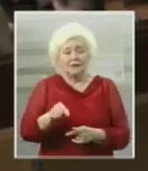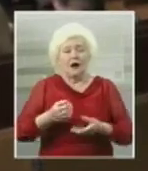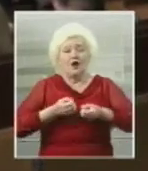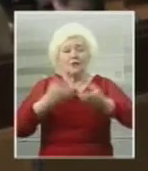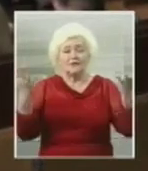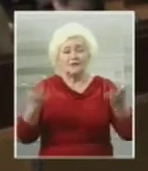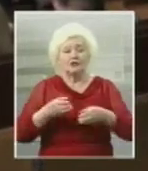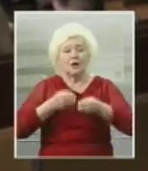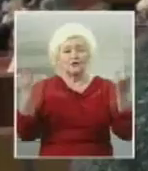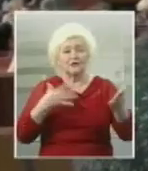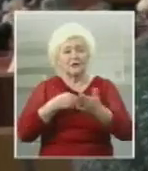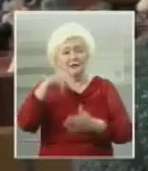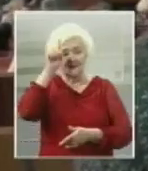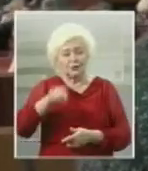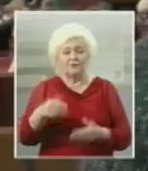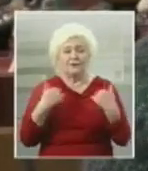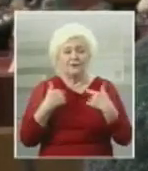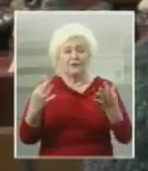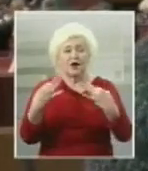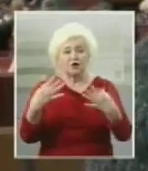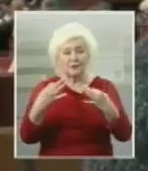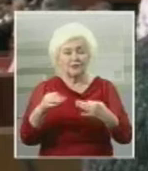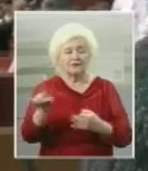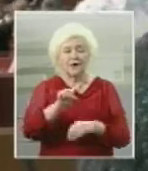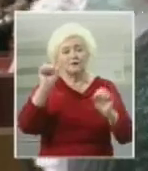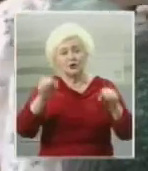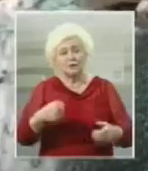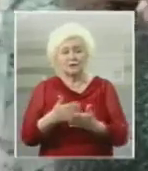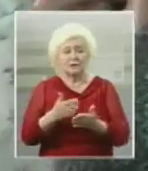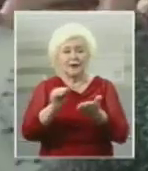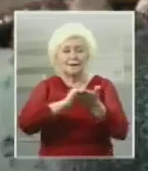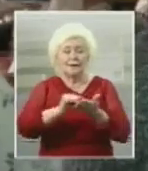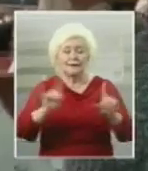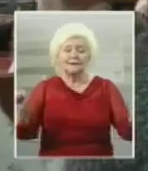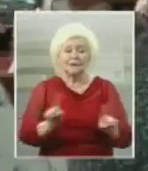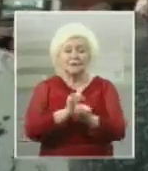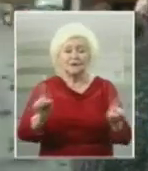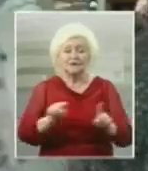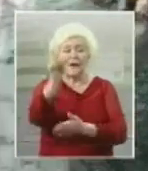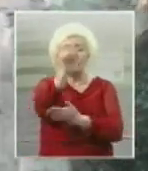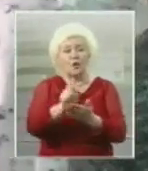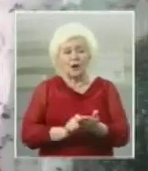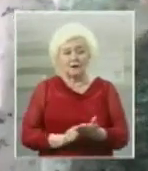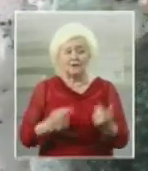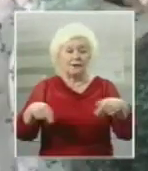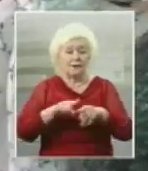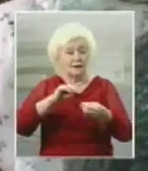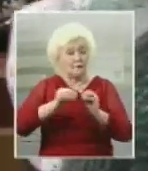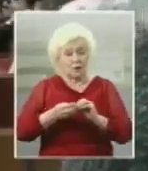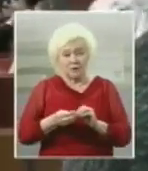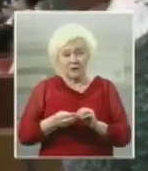для освіження своїх знань. Нам розповідав, чи можна вважати тексти пісень поезією. Тобто такі